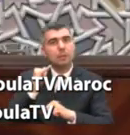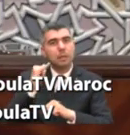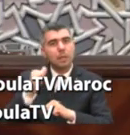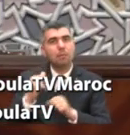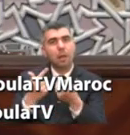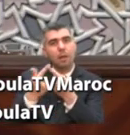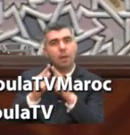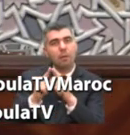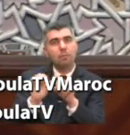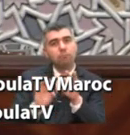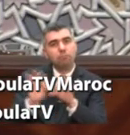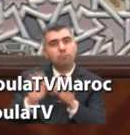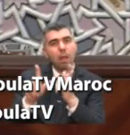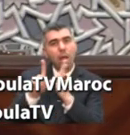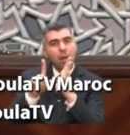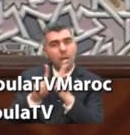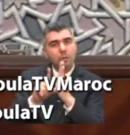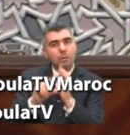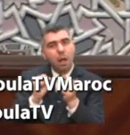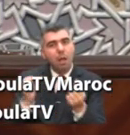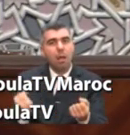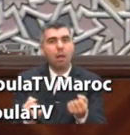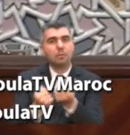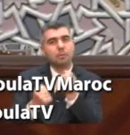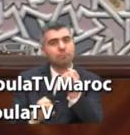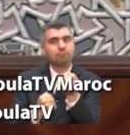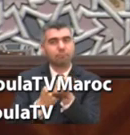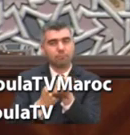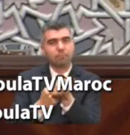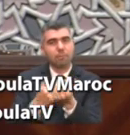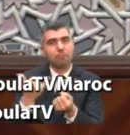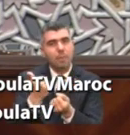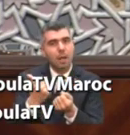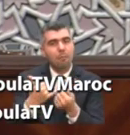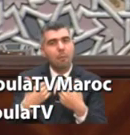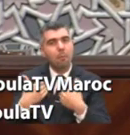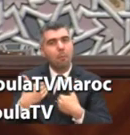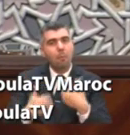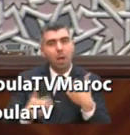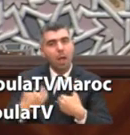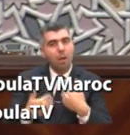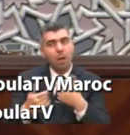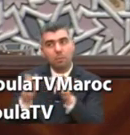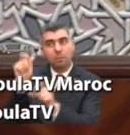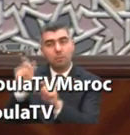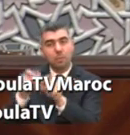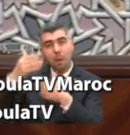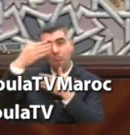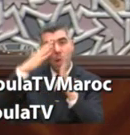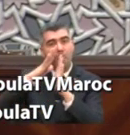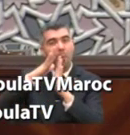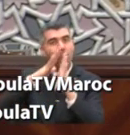النصوص التنظيمية للرقي بهذه الفئة اللي هي المواطنين المغاربة